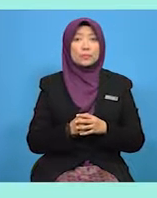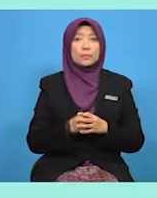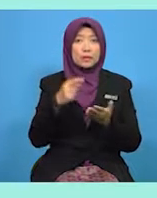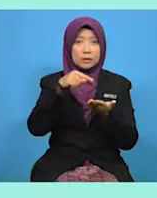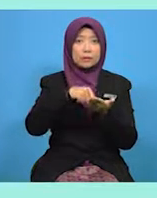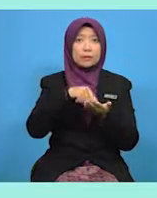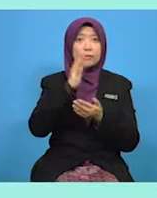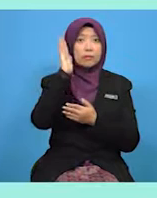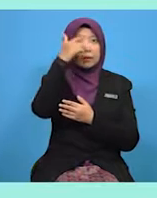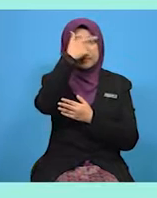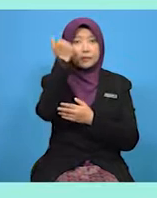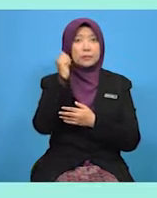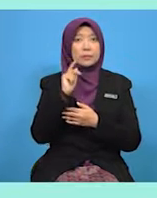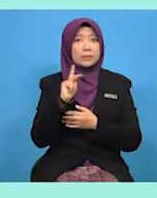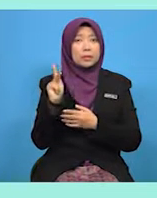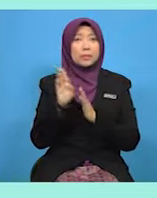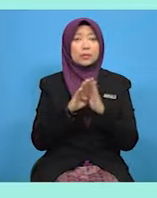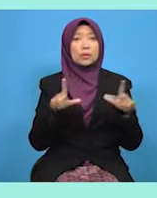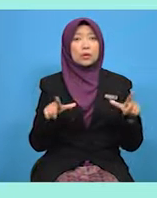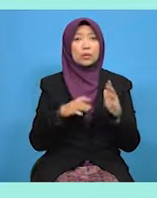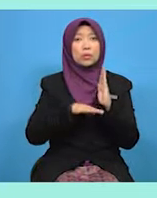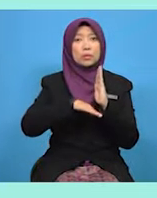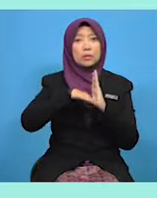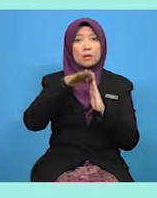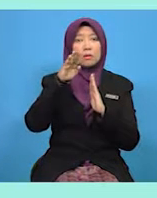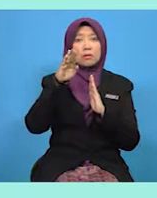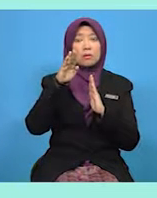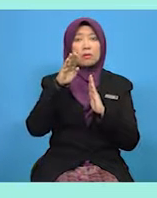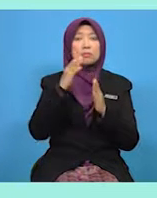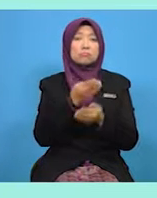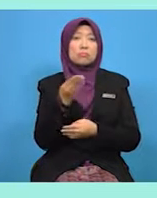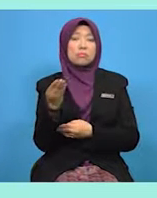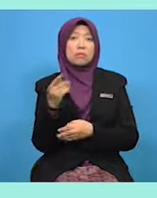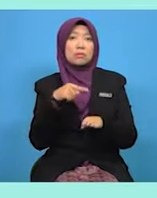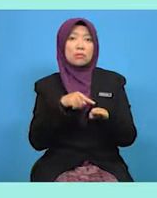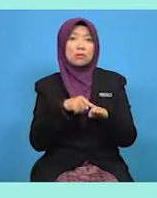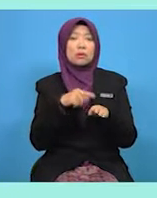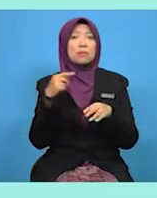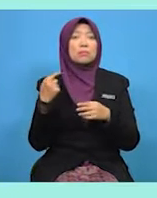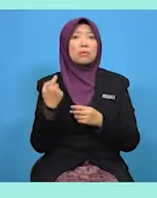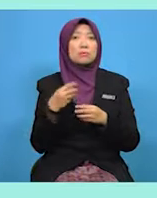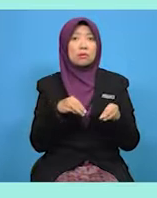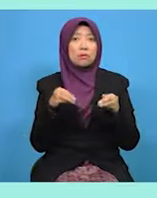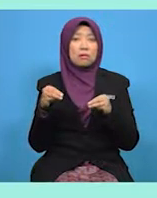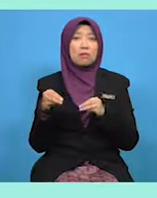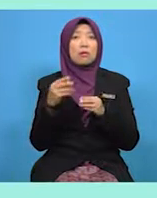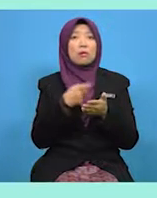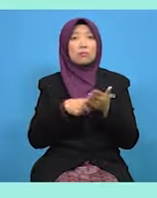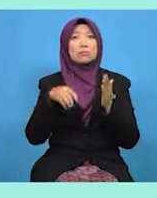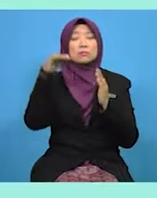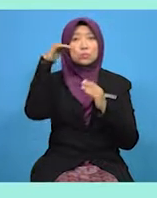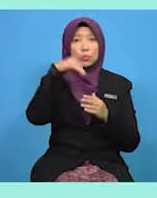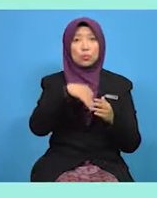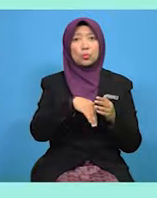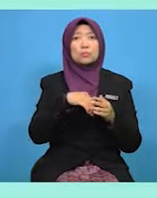Ini akan menyebabkan berlaku lebihan stok di pasaran dan harga cenderung turun.